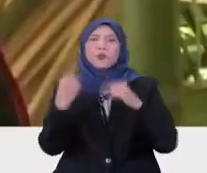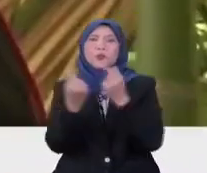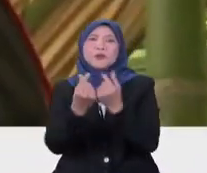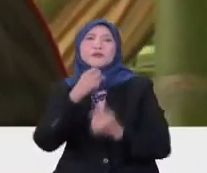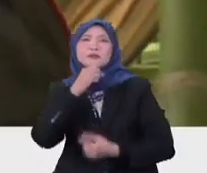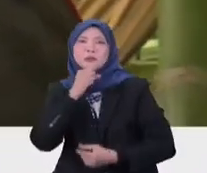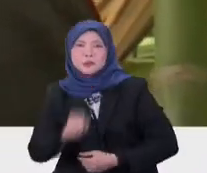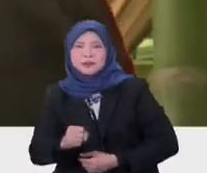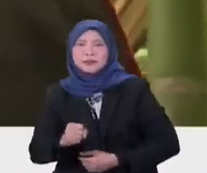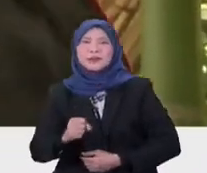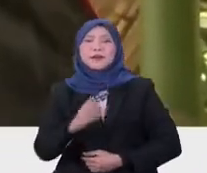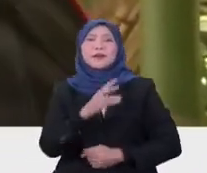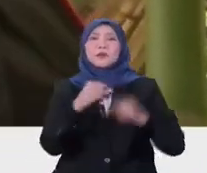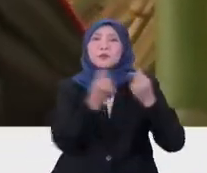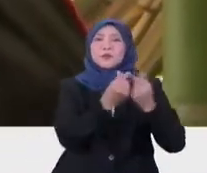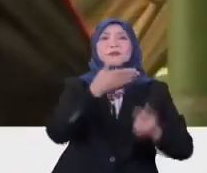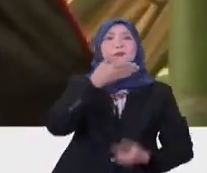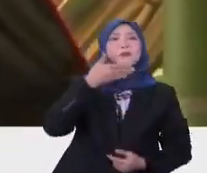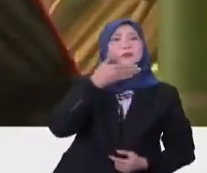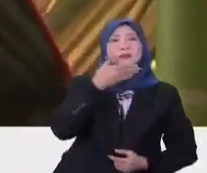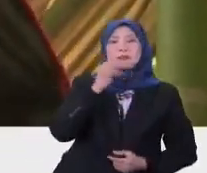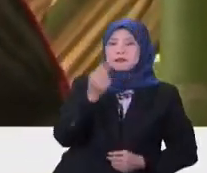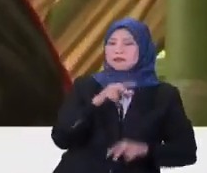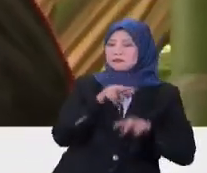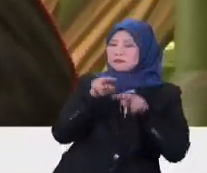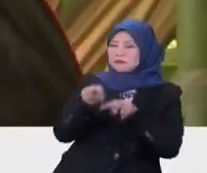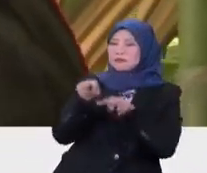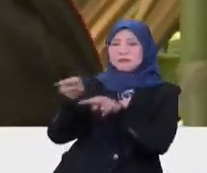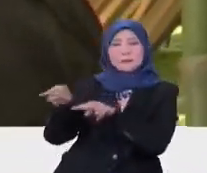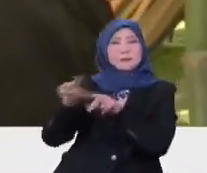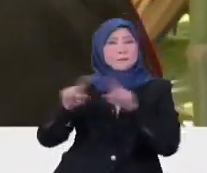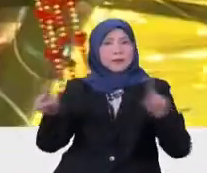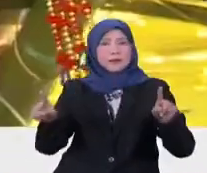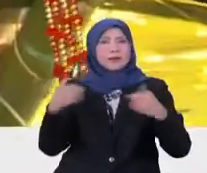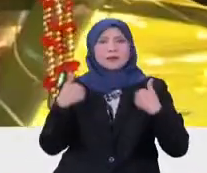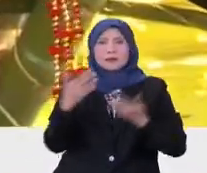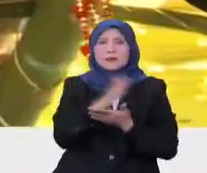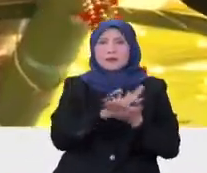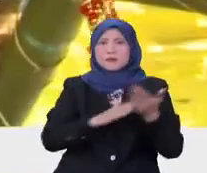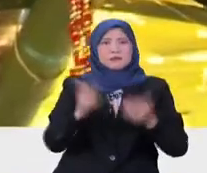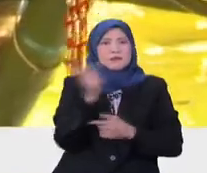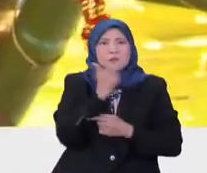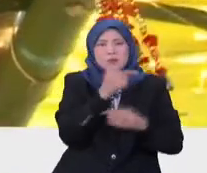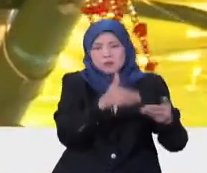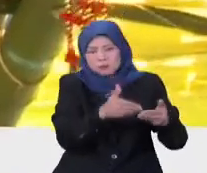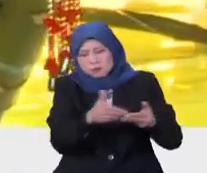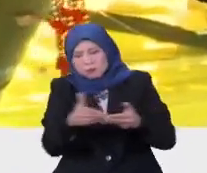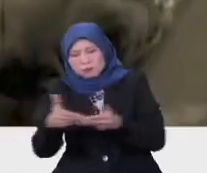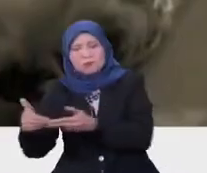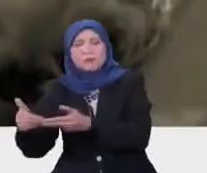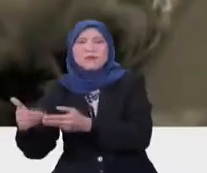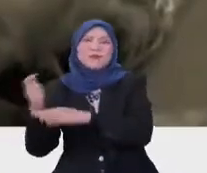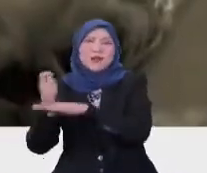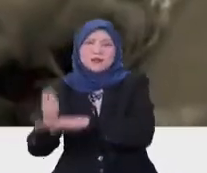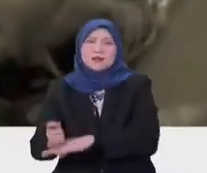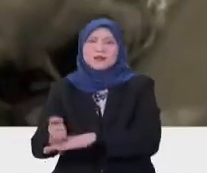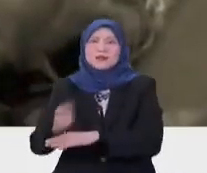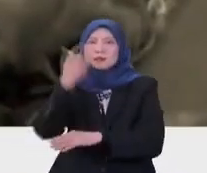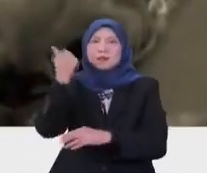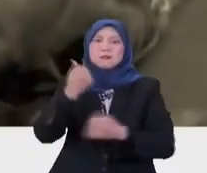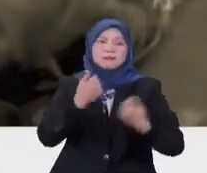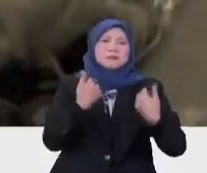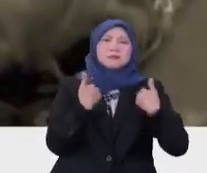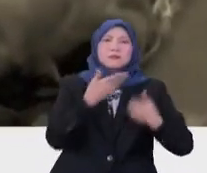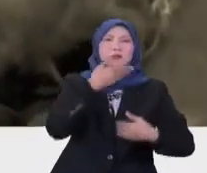berumur, manakala golongan muda hanya menyaksikan, malah ada juga yang tidak lagi meneruskan amalan tersebut disebabkan